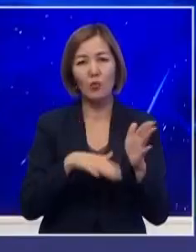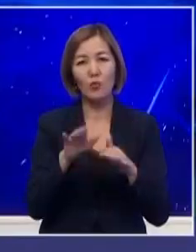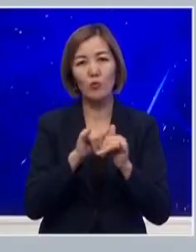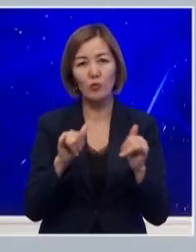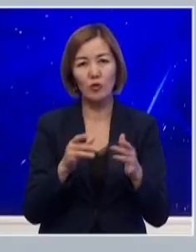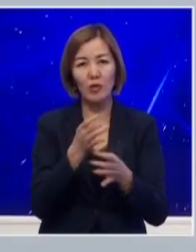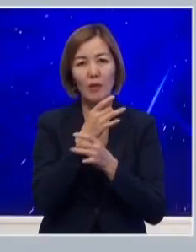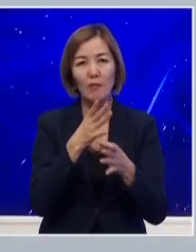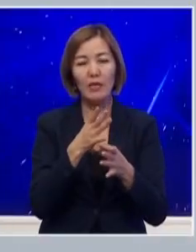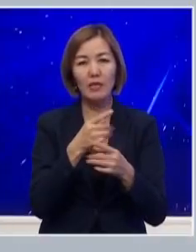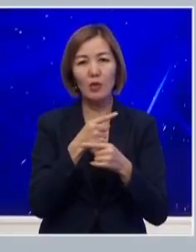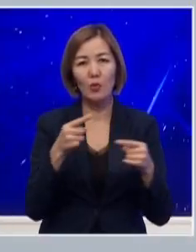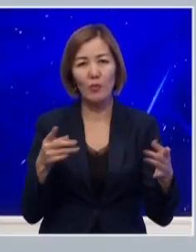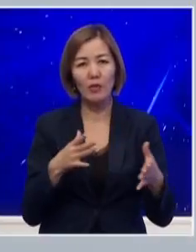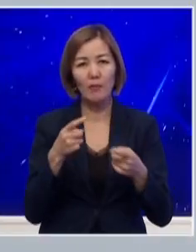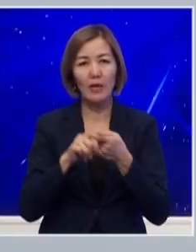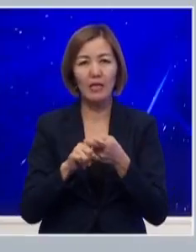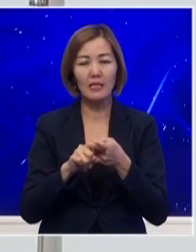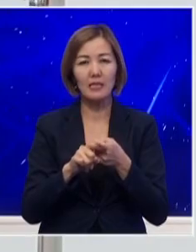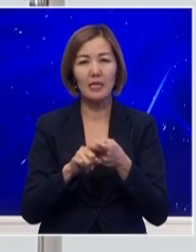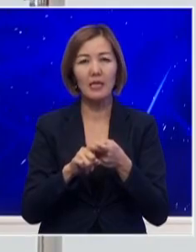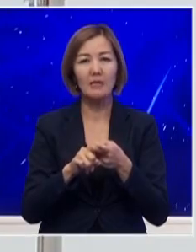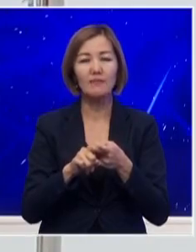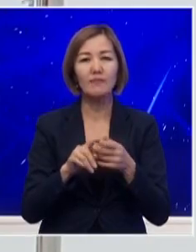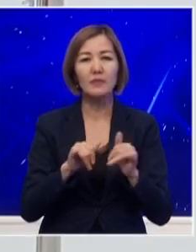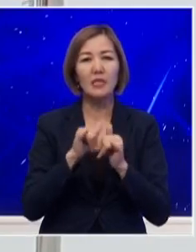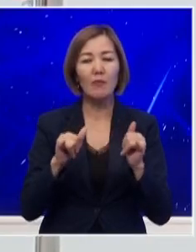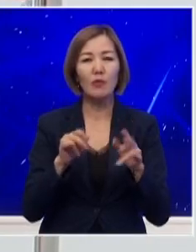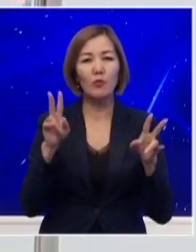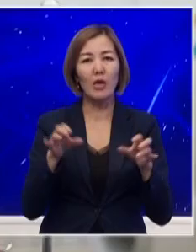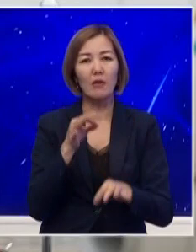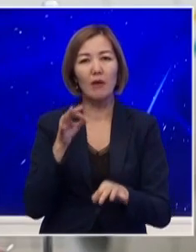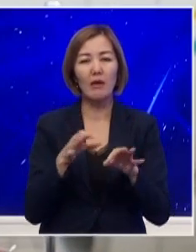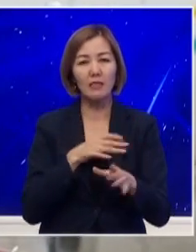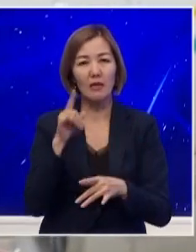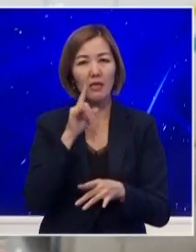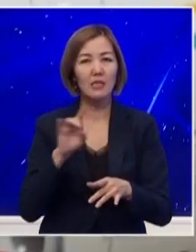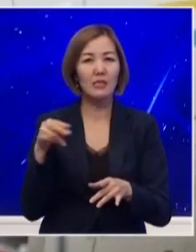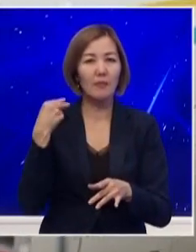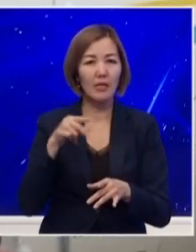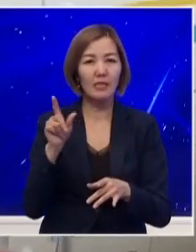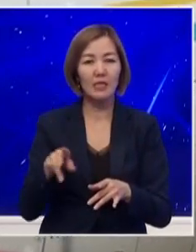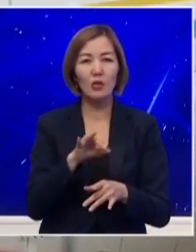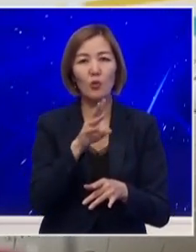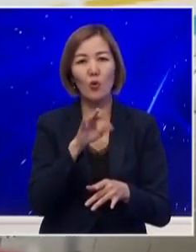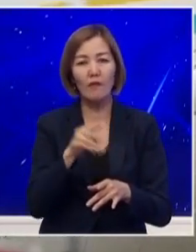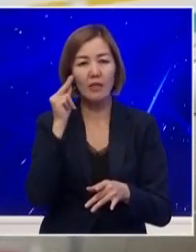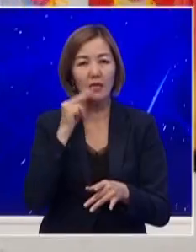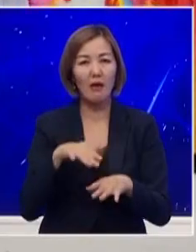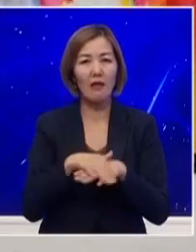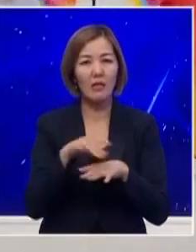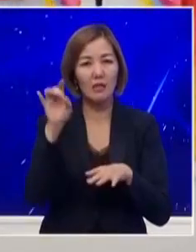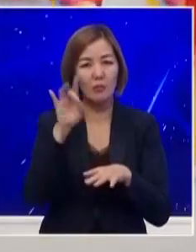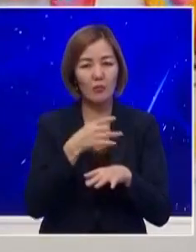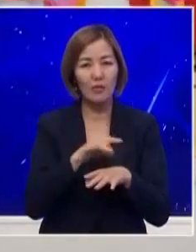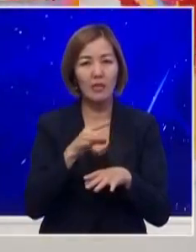кеңейту, сондай-ақ мәдени-гуманитарлық байланыстарды тереңдету мәселелері қарастырылды. Қазақстан президенті Қасым Жомарт Тоқаевтың Қытай